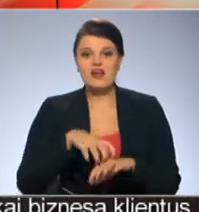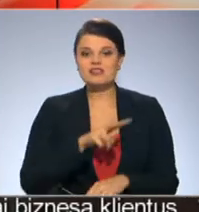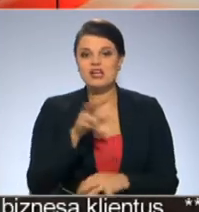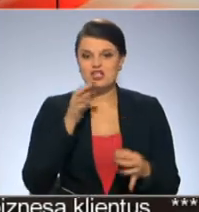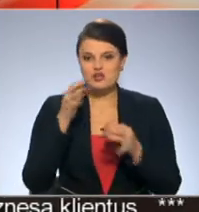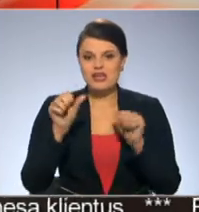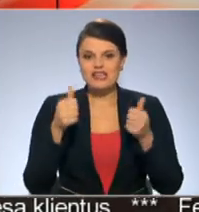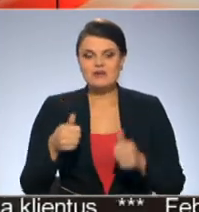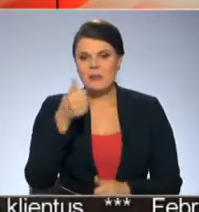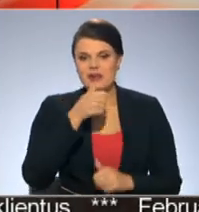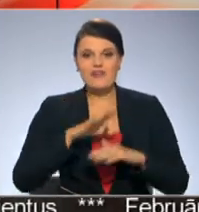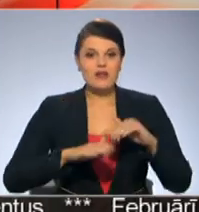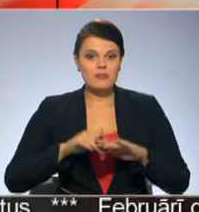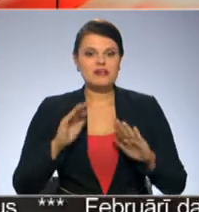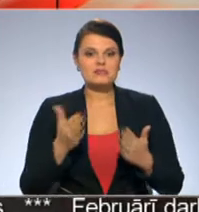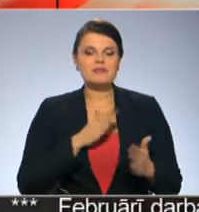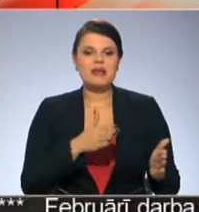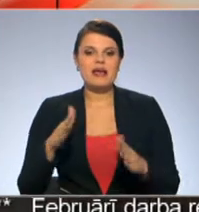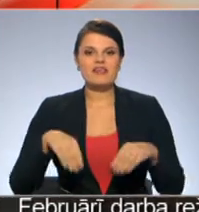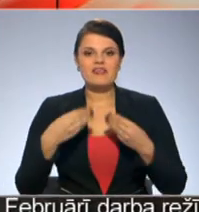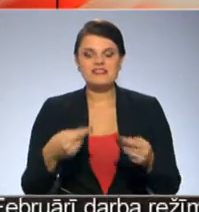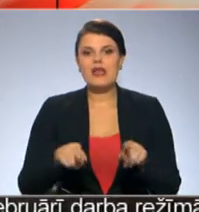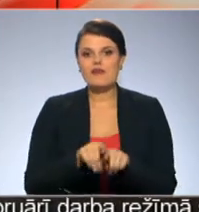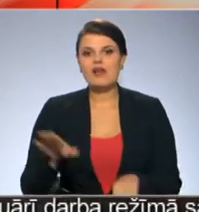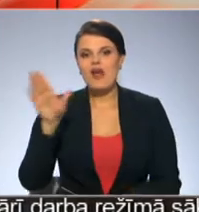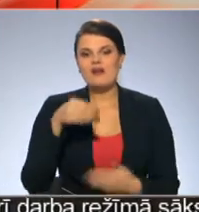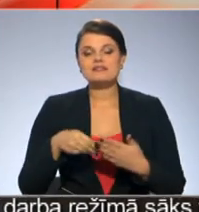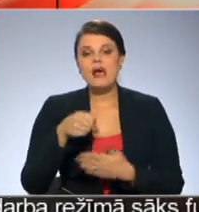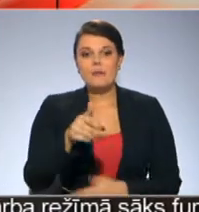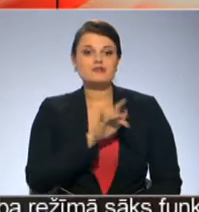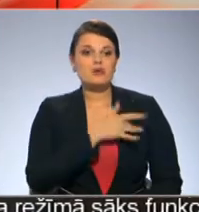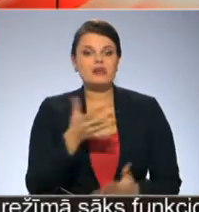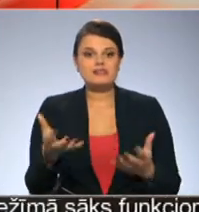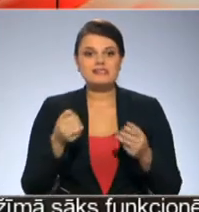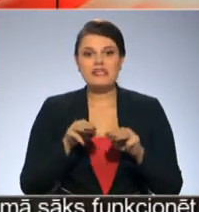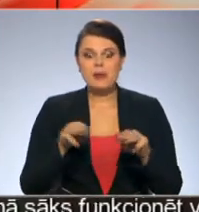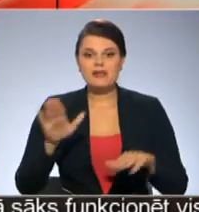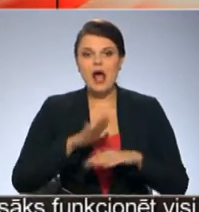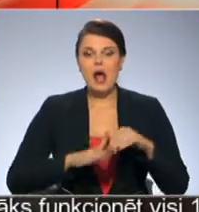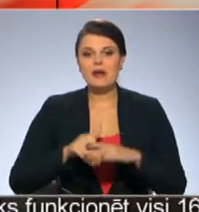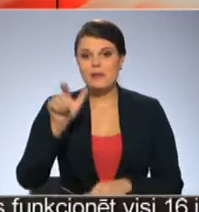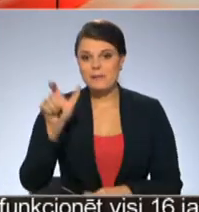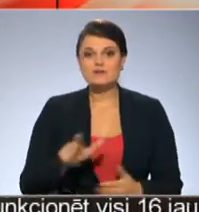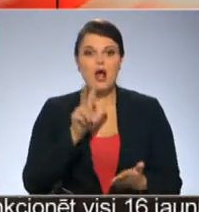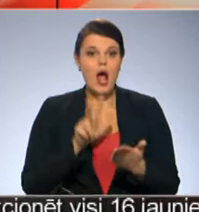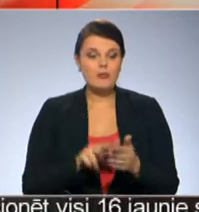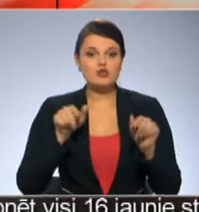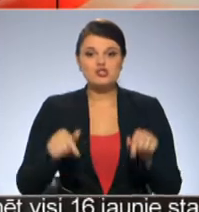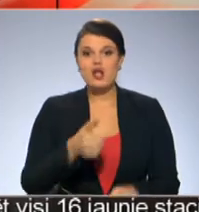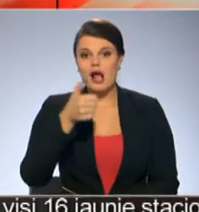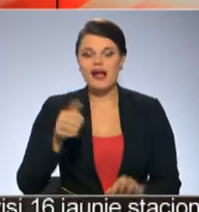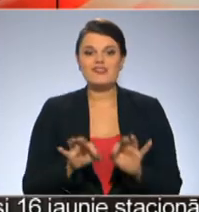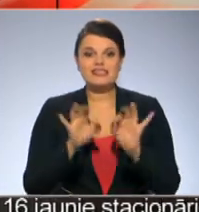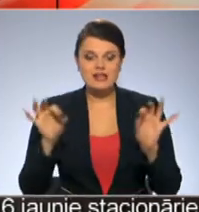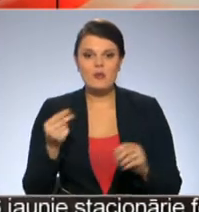konsultēja, izveidoja privātu praksi, taču bija gatava sniegt arī valsts apmaksātu pakalpojumu. Saņēma ministrijas amatpersonas apstiprinājumu, ka no šā gada